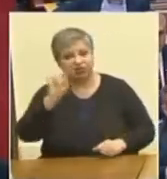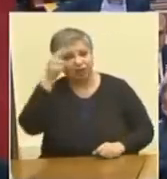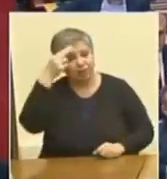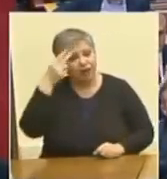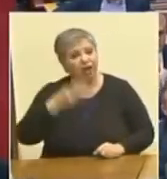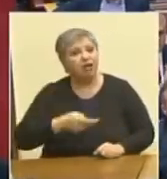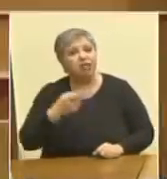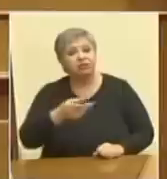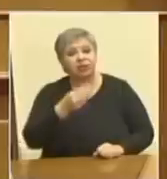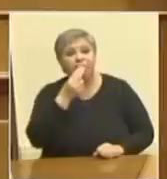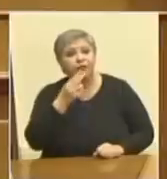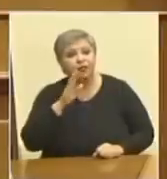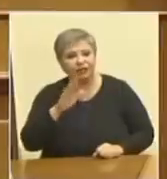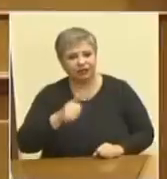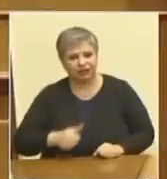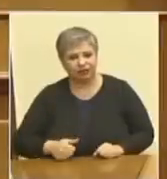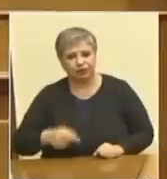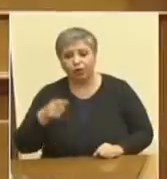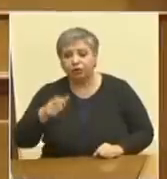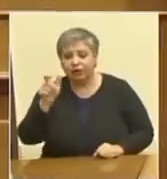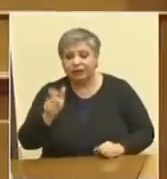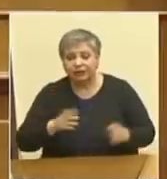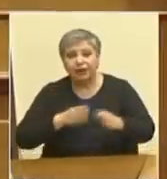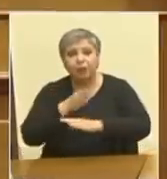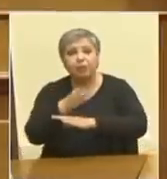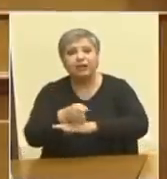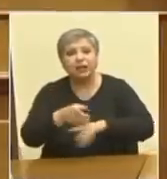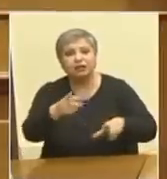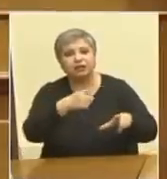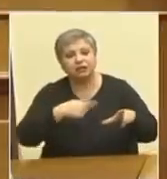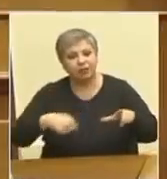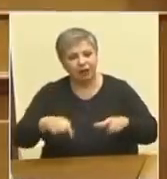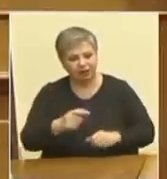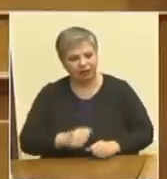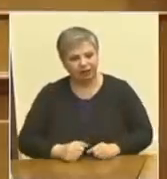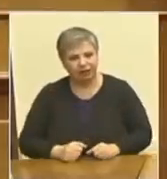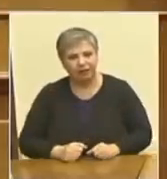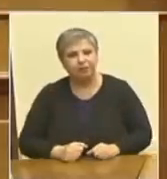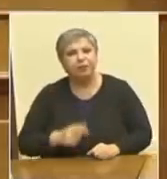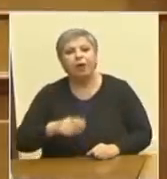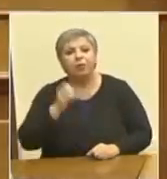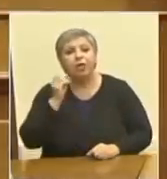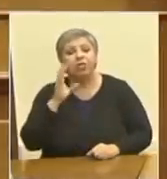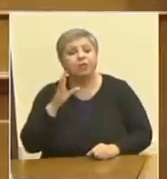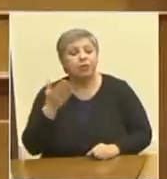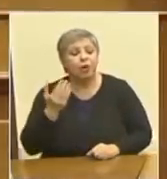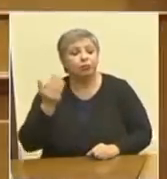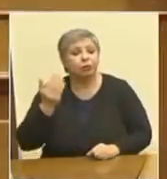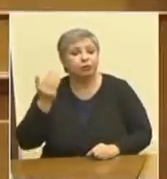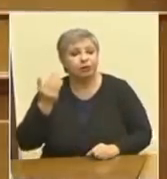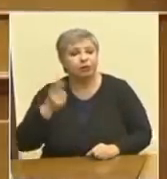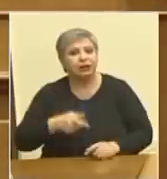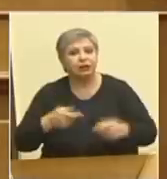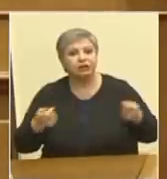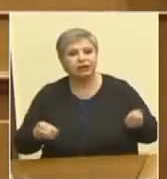εσείς ήσασταν στην κάτω πλατεία και να μην θυμηθώ τι κάνατε νωρίτερα. Οι